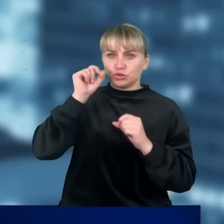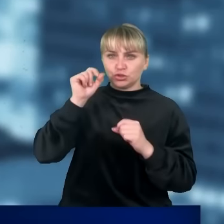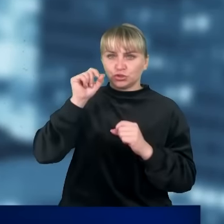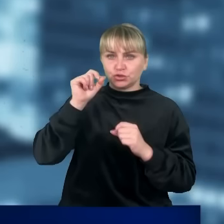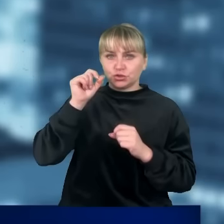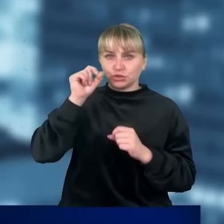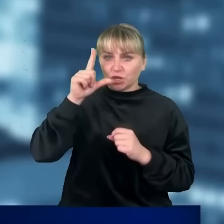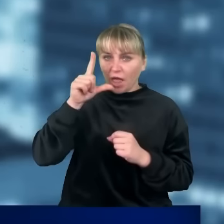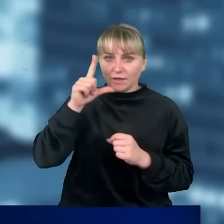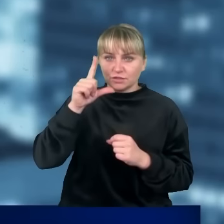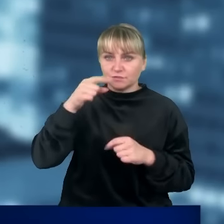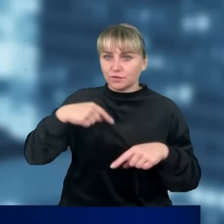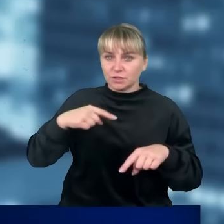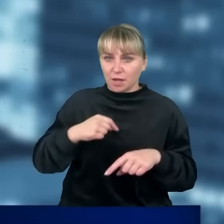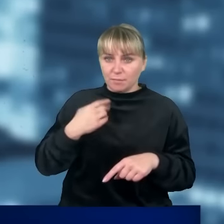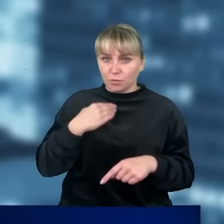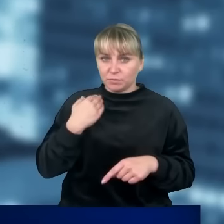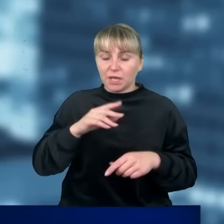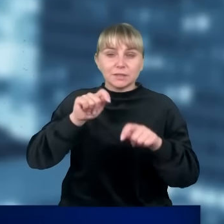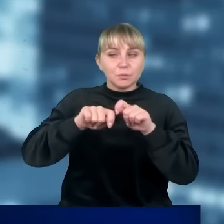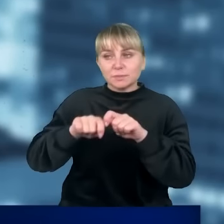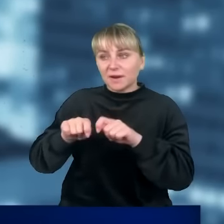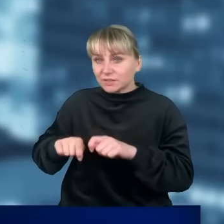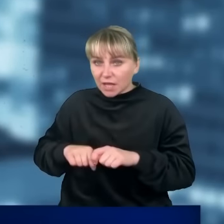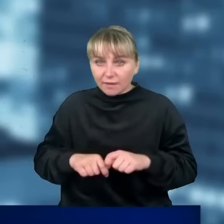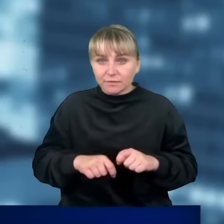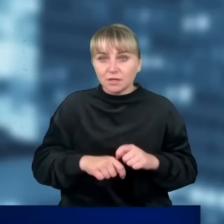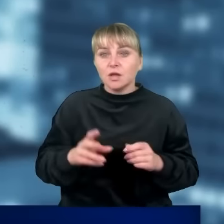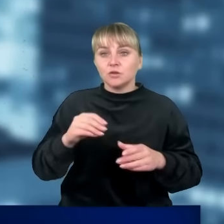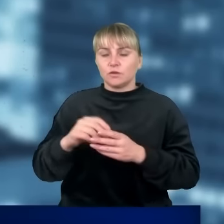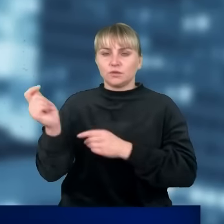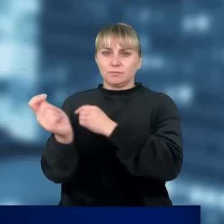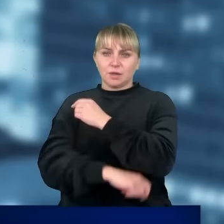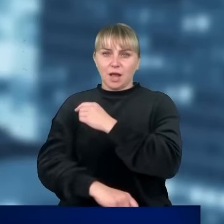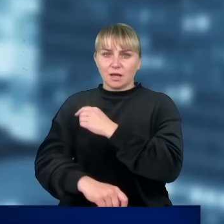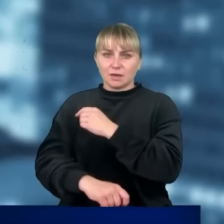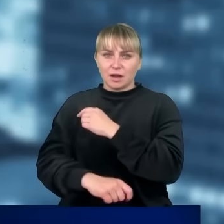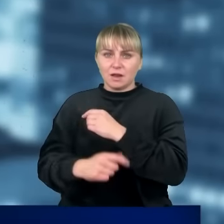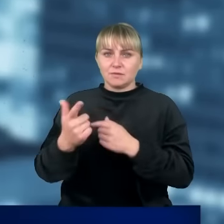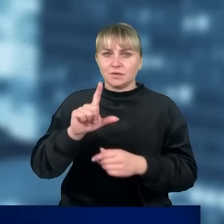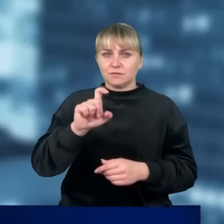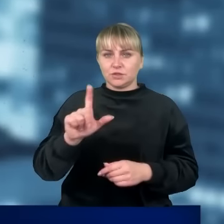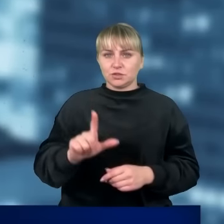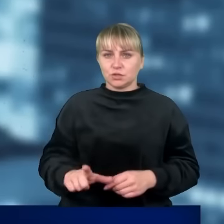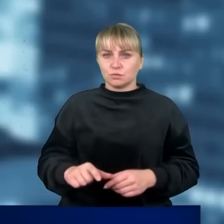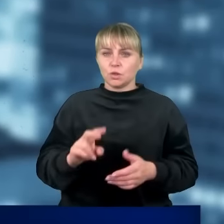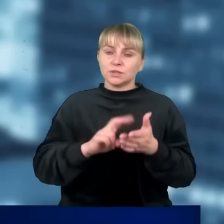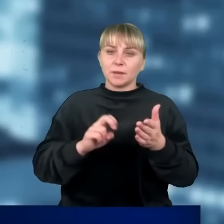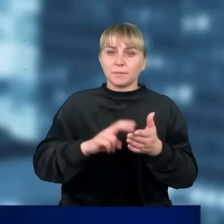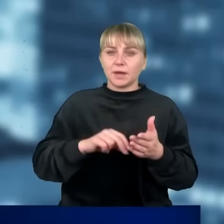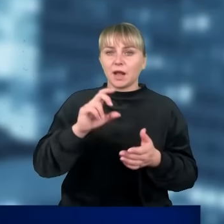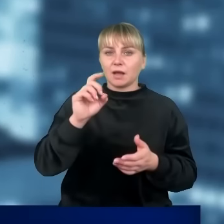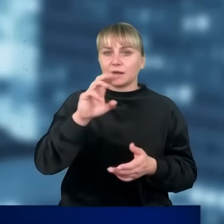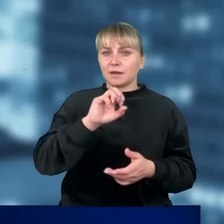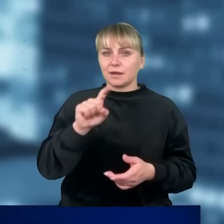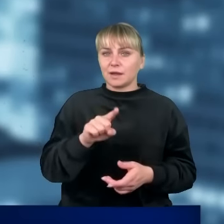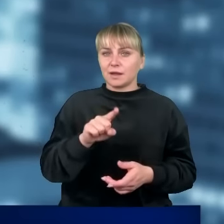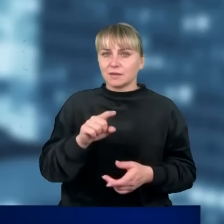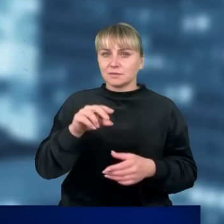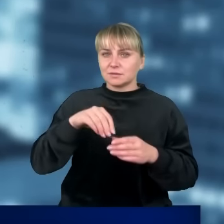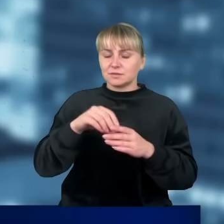funkcjonariusze sprawdzili wyposażenie samochodu. Duchowny został ukarany mandatem karnym w wysokości 200 zł za brak gaśnicy. Z relacji